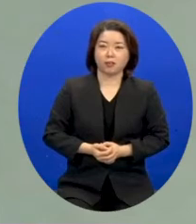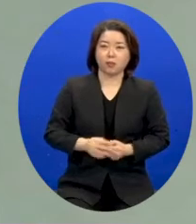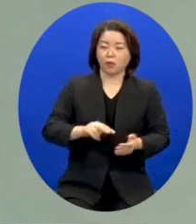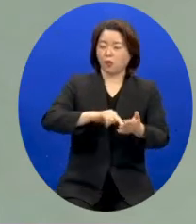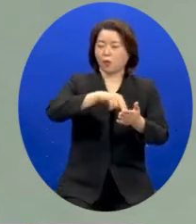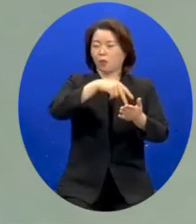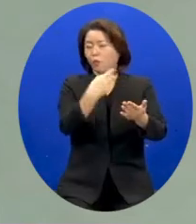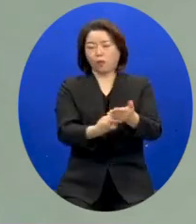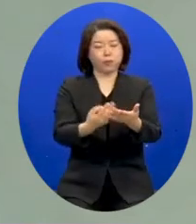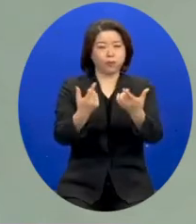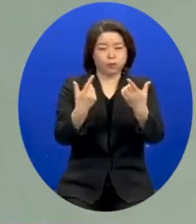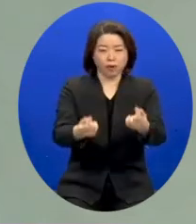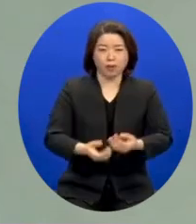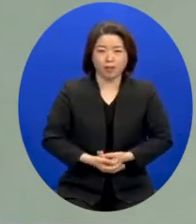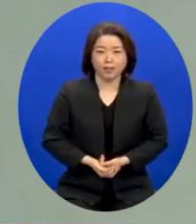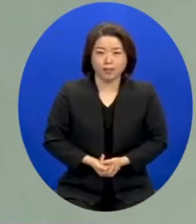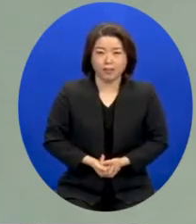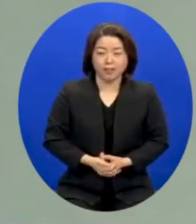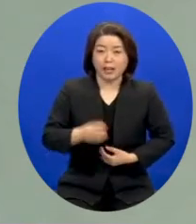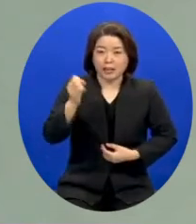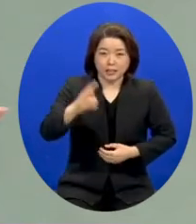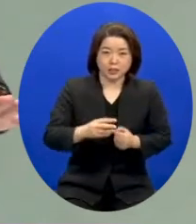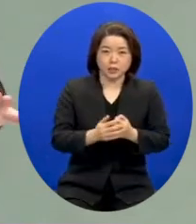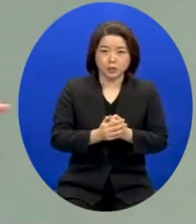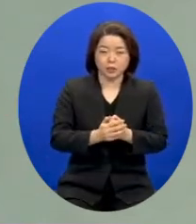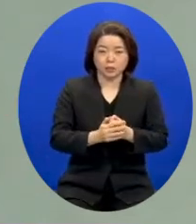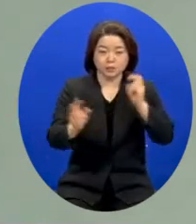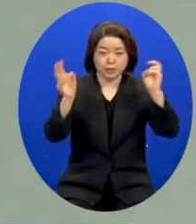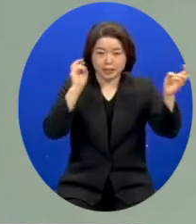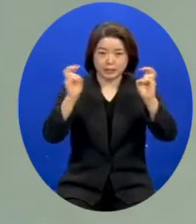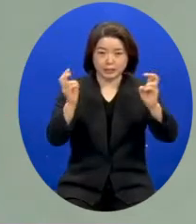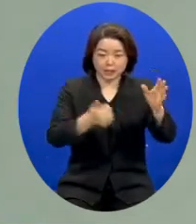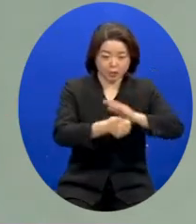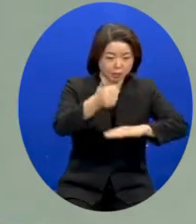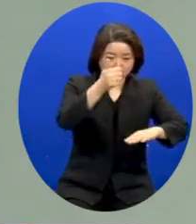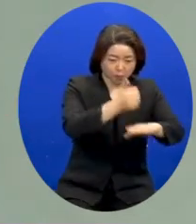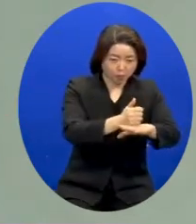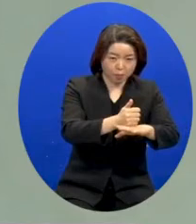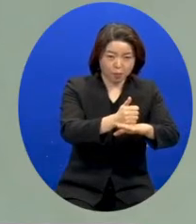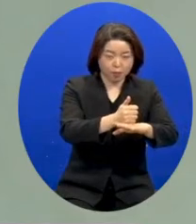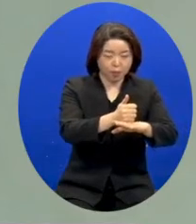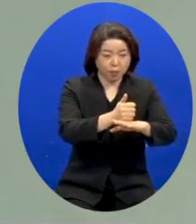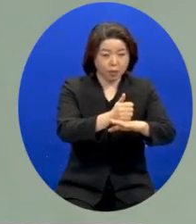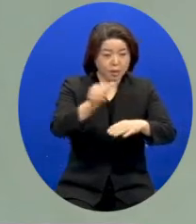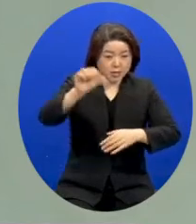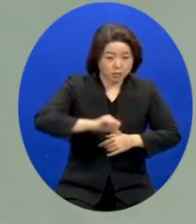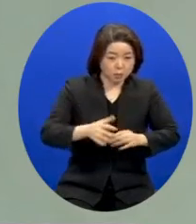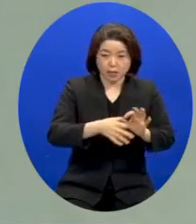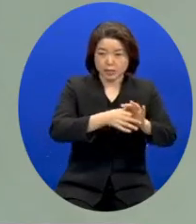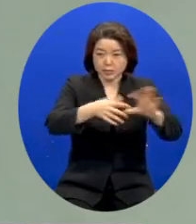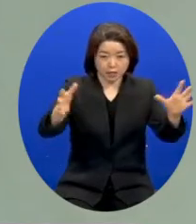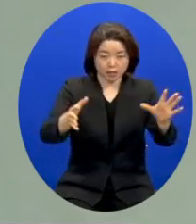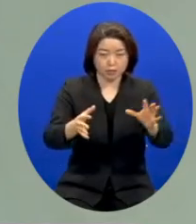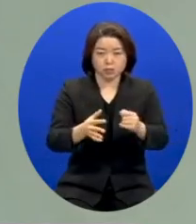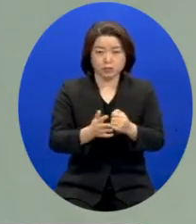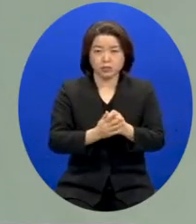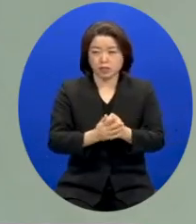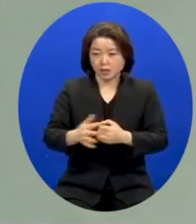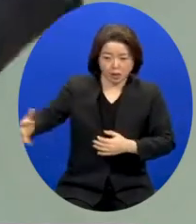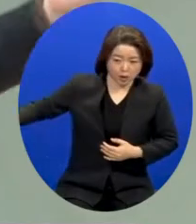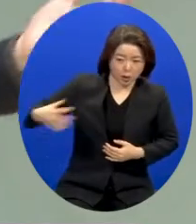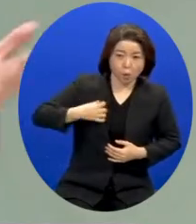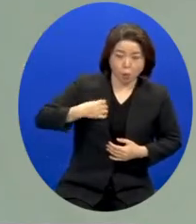기절하는 줄 알았대. 그리고는 사업이 성사되고 거래가 되고 안 되고를 떠나서 그냥 자기 겉옷 쥐어